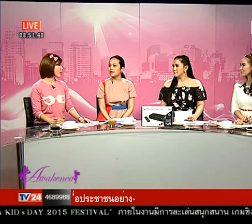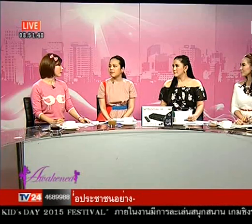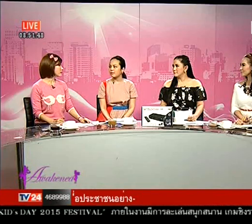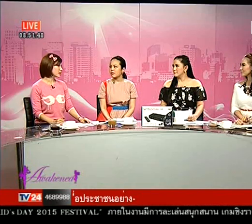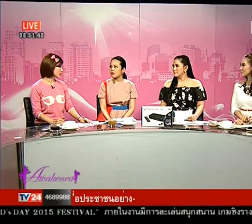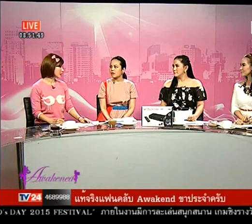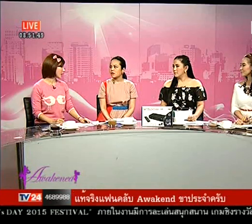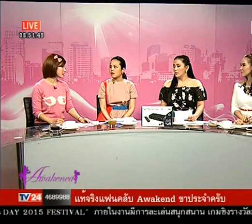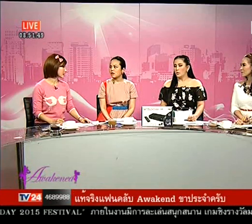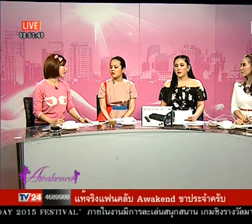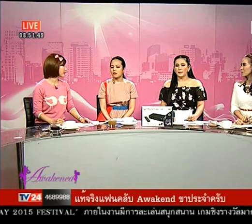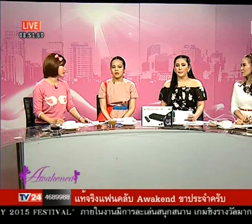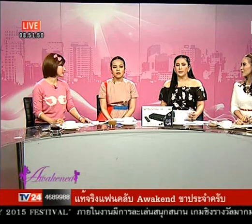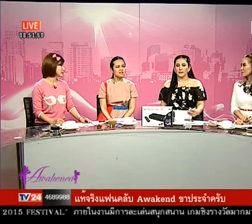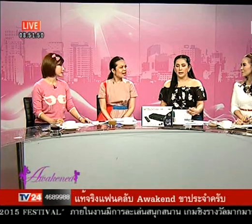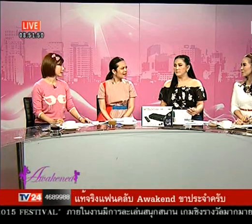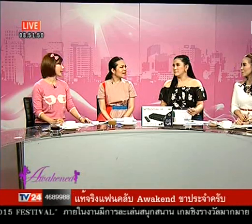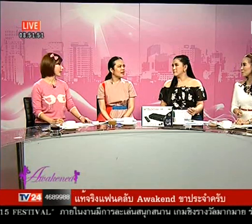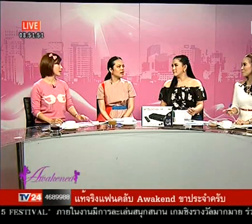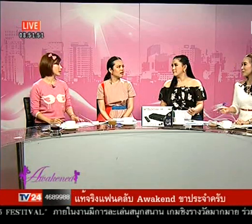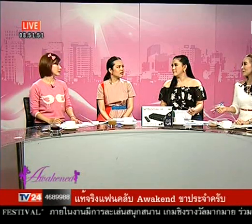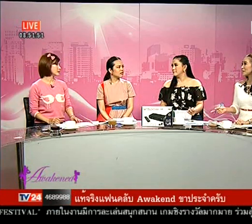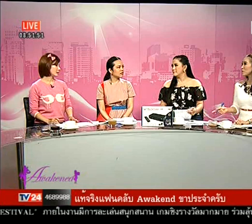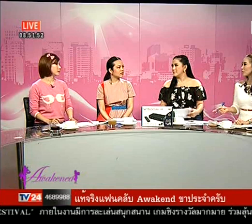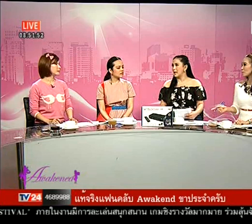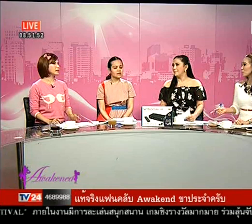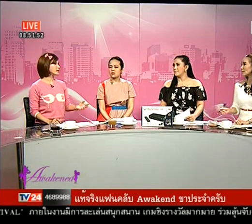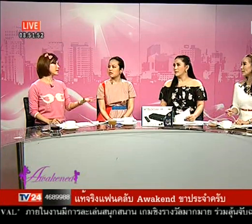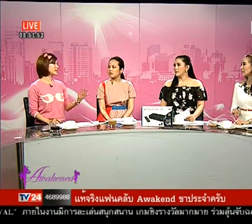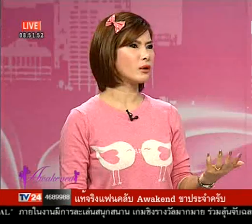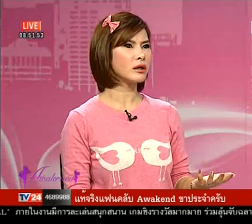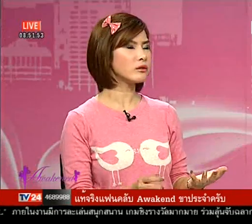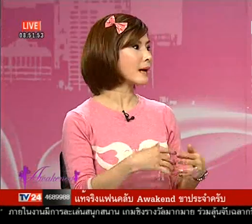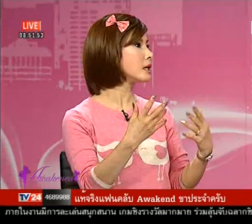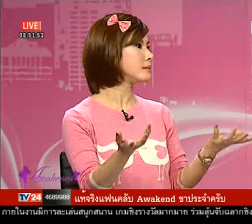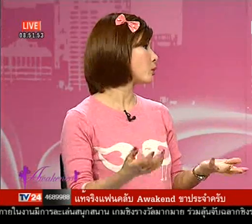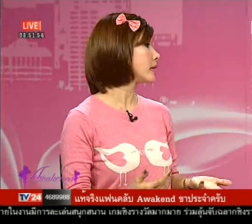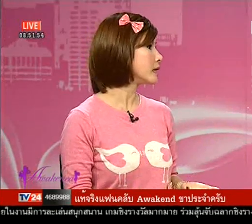เหมือนแกว่างไม่มีคดีอะไรจะทำ คดีเป็นหมื่น ประมาณนั้น มีคดีเดียว มันมีคดีเดียว